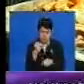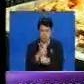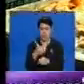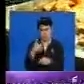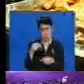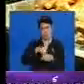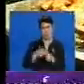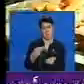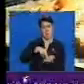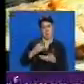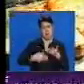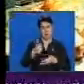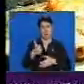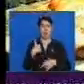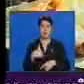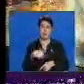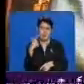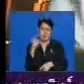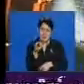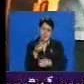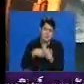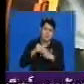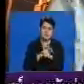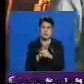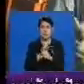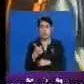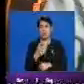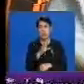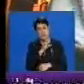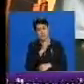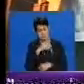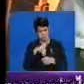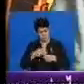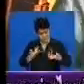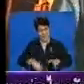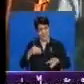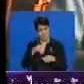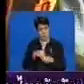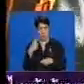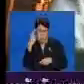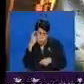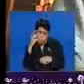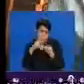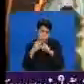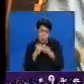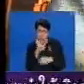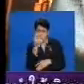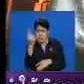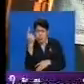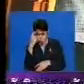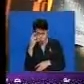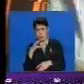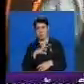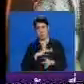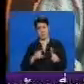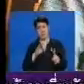ได้นะ อยู่ได้อยู ่แต่พอมาหน่อย ถ้าหากว่าเราเป็นคนท้องที่เรารู้ที่ไปที่เที่ยวนะแต่ทีนี้